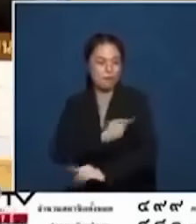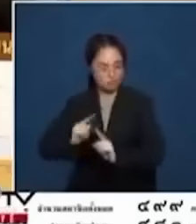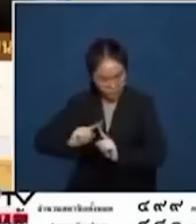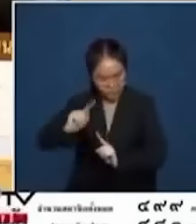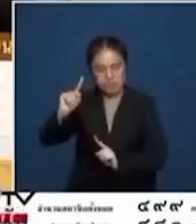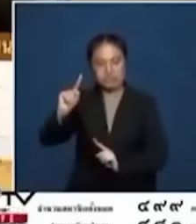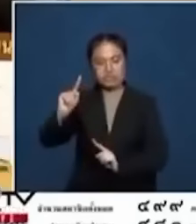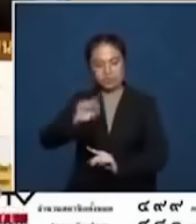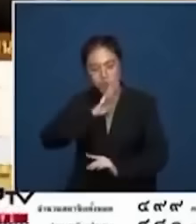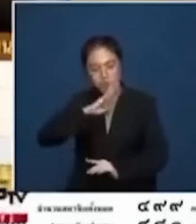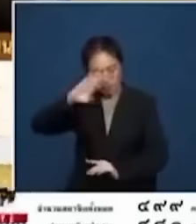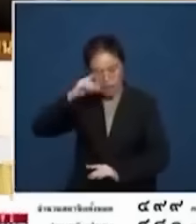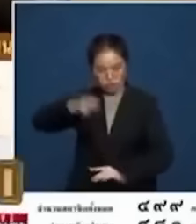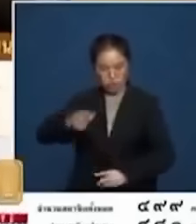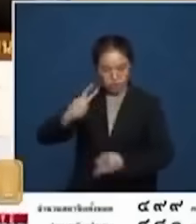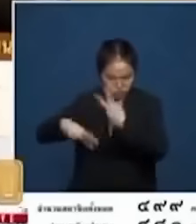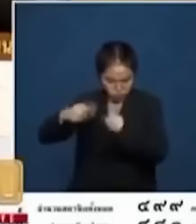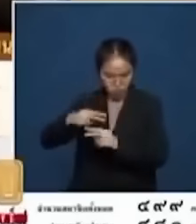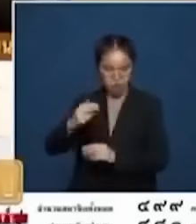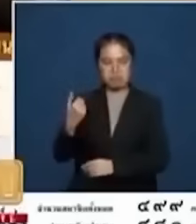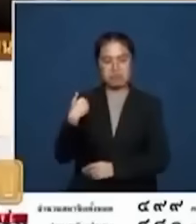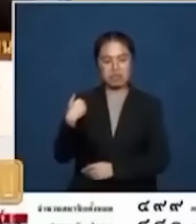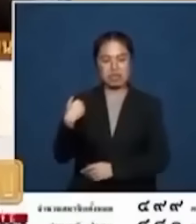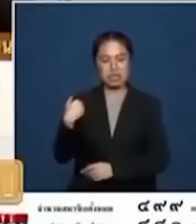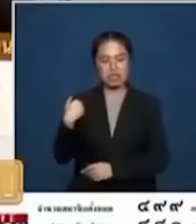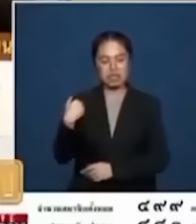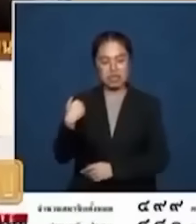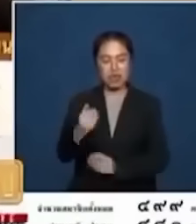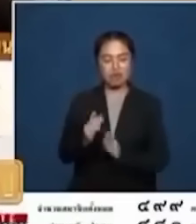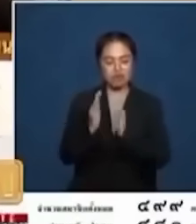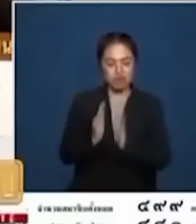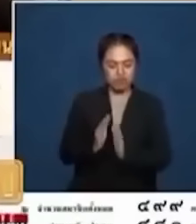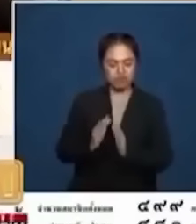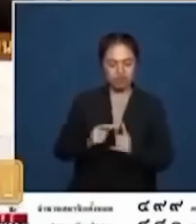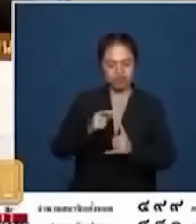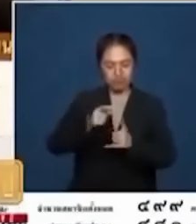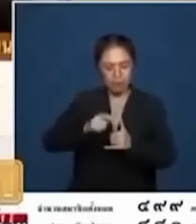าลตัดสินถึงที่สุดแล้วนะอันนี้ความเห็นผมนะผมเห็นด้วย